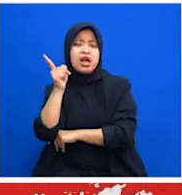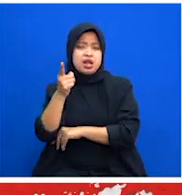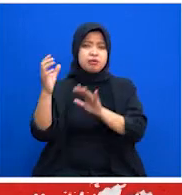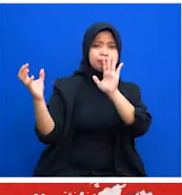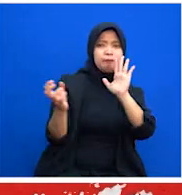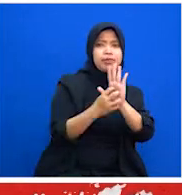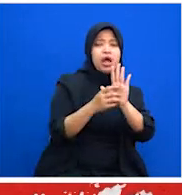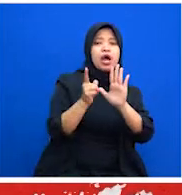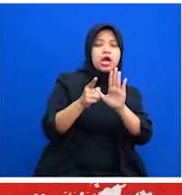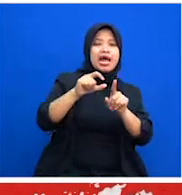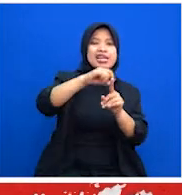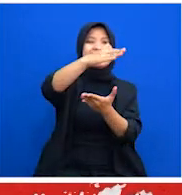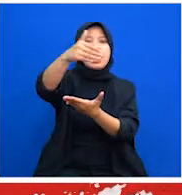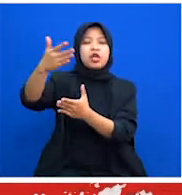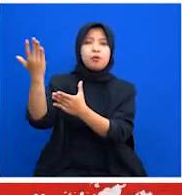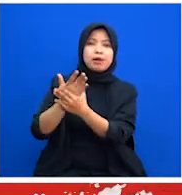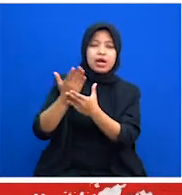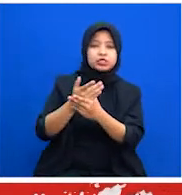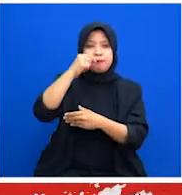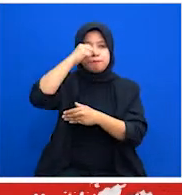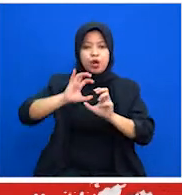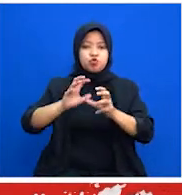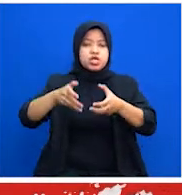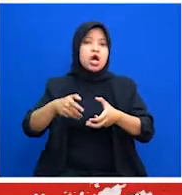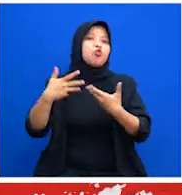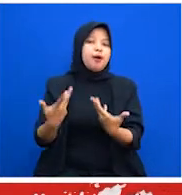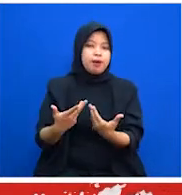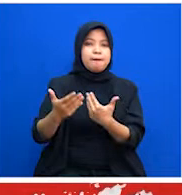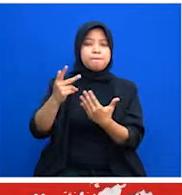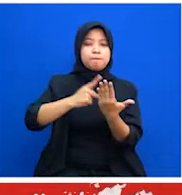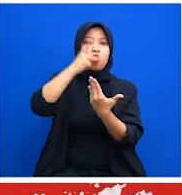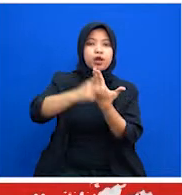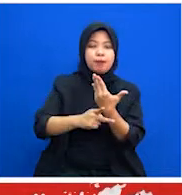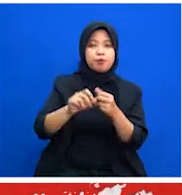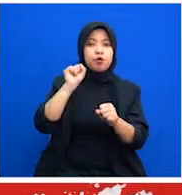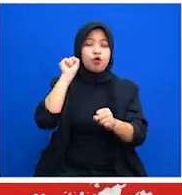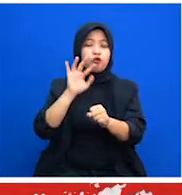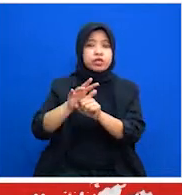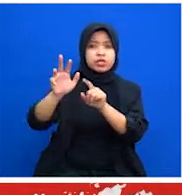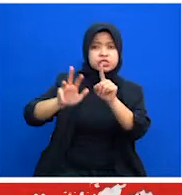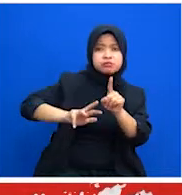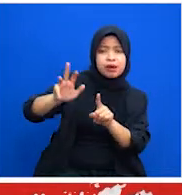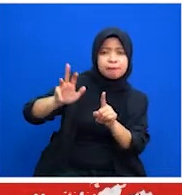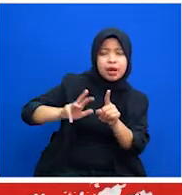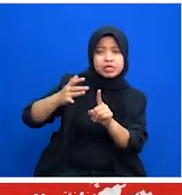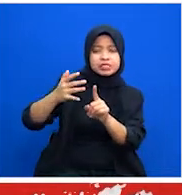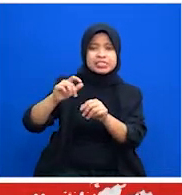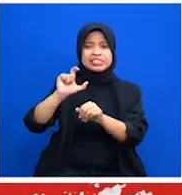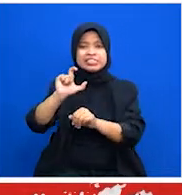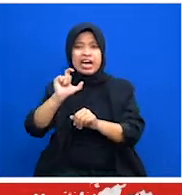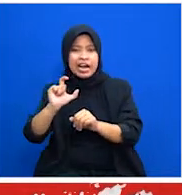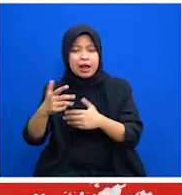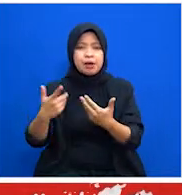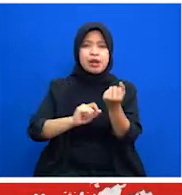disebutkan bahwa dokumen milik Bank Dunia menyatakan bahwa sebuah program bernama covert 19 TTG preparedness